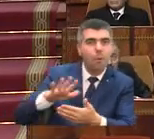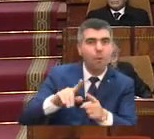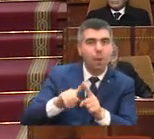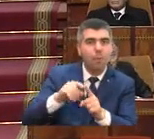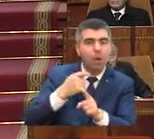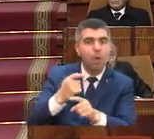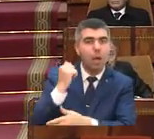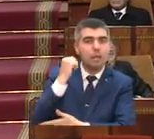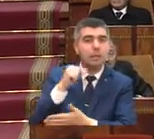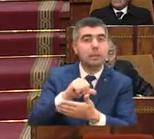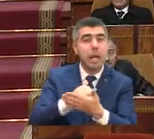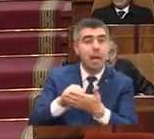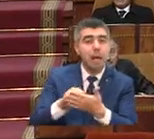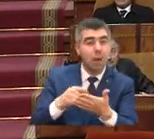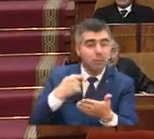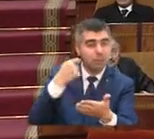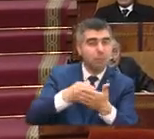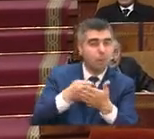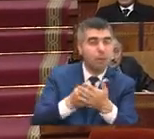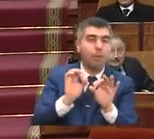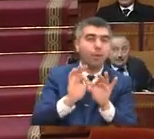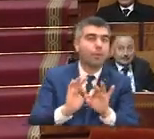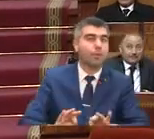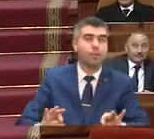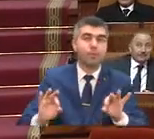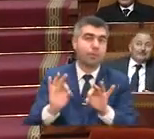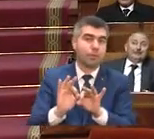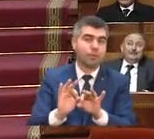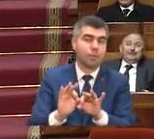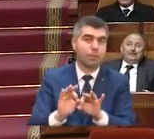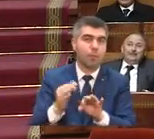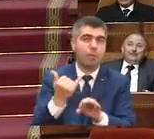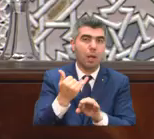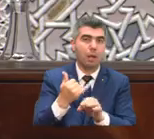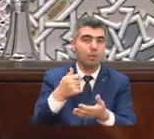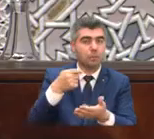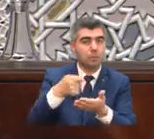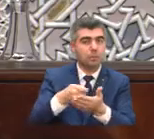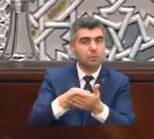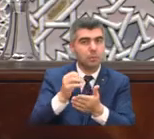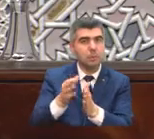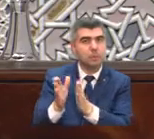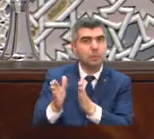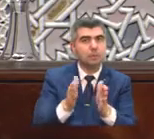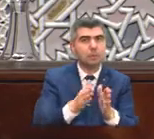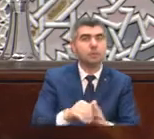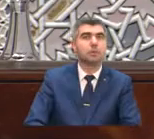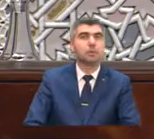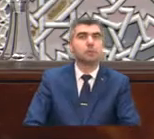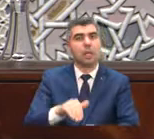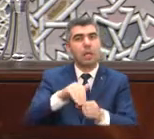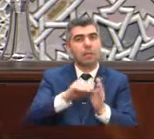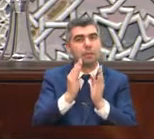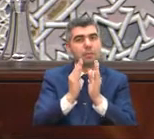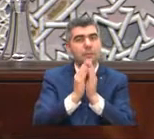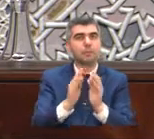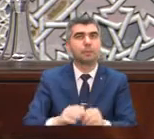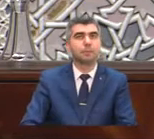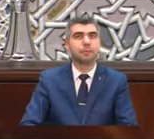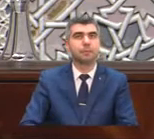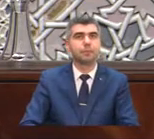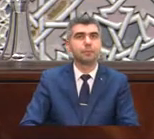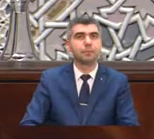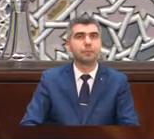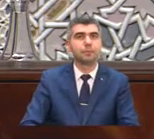الإجبائية المنصوص عليها في القوانين الجاري بها العمل. شكرا. كلمة السيد نائب من فريق العدالة والتنمية.